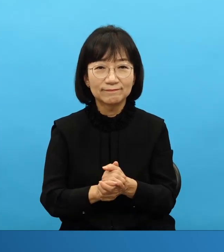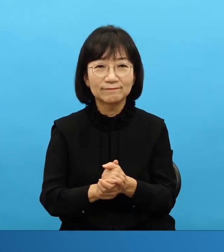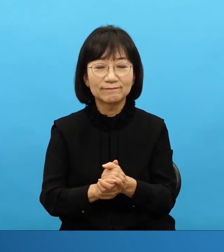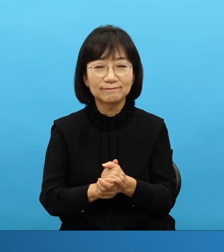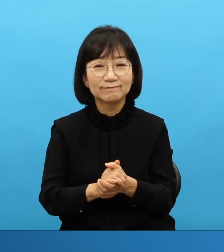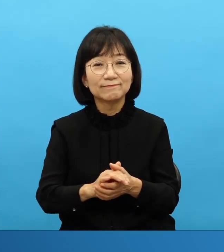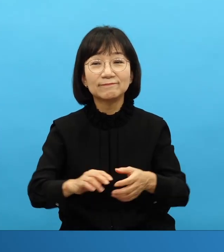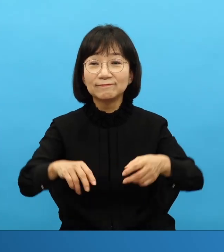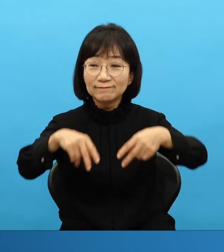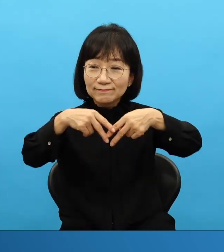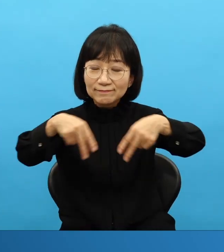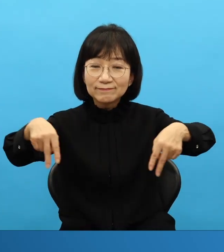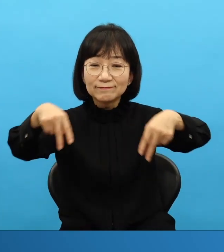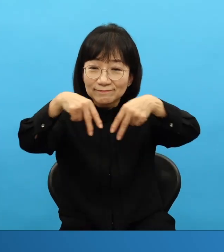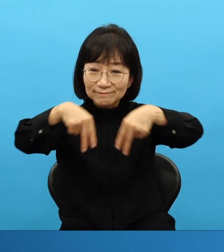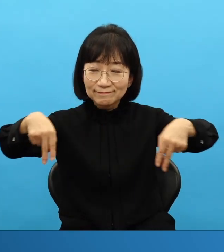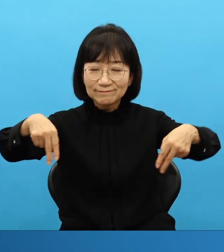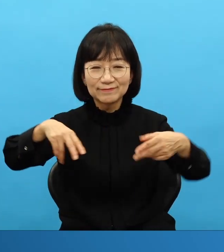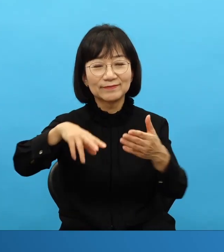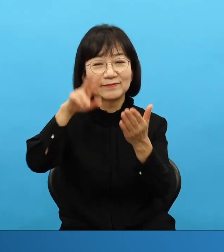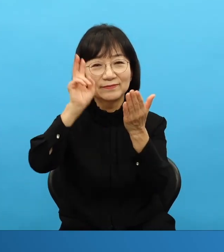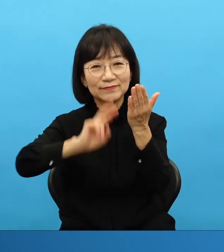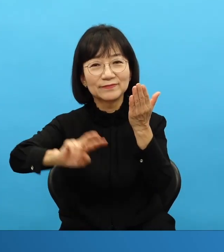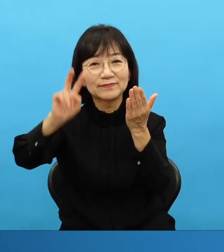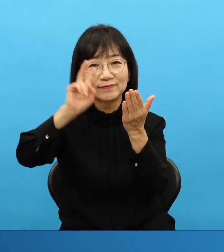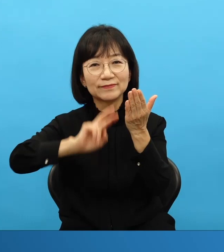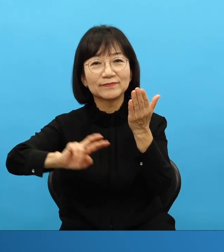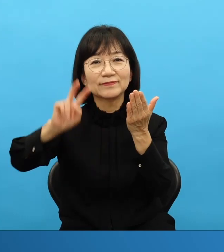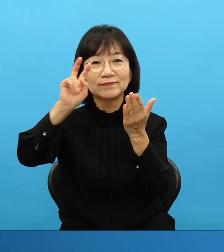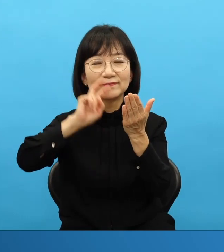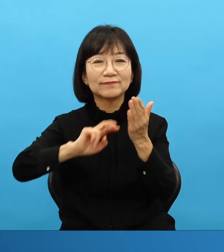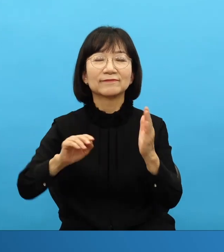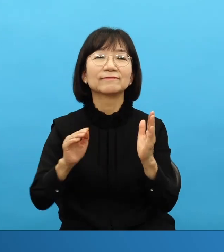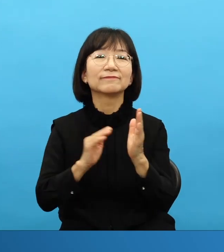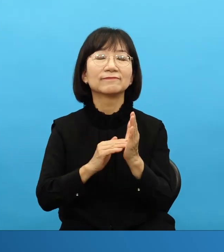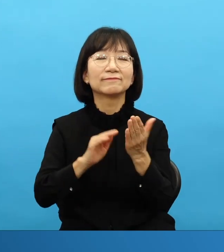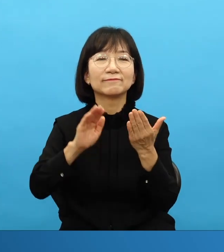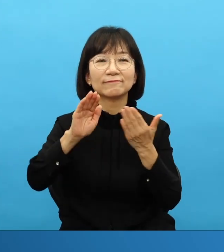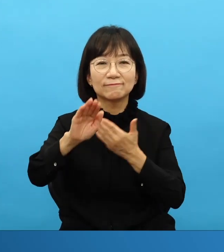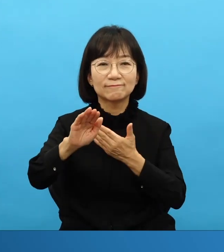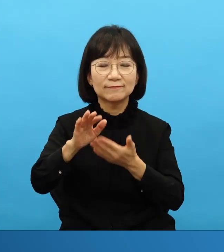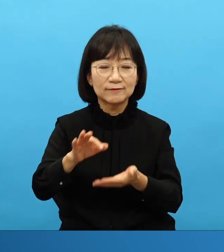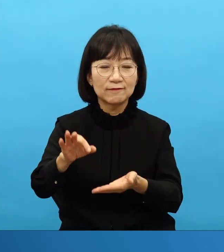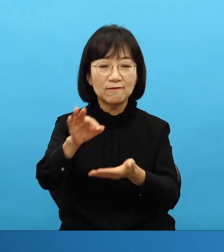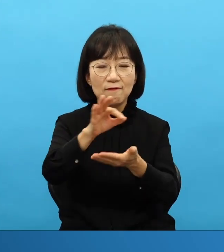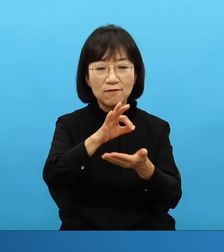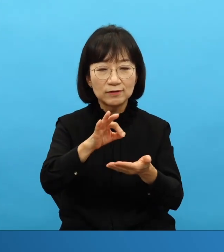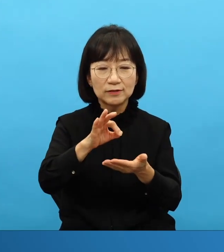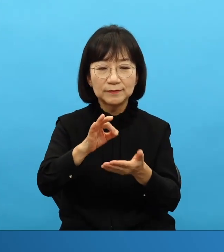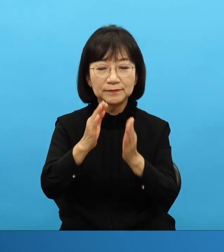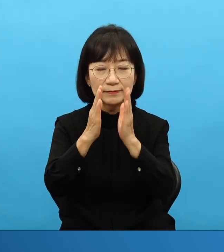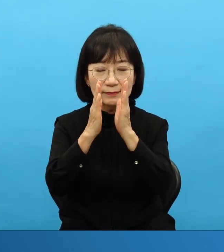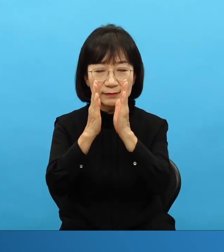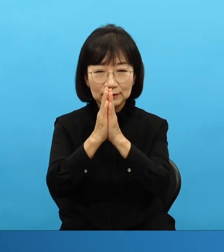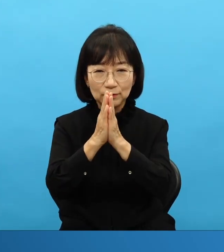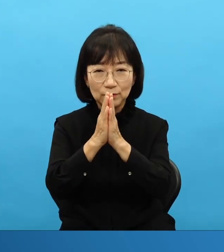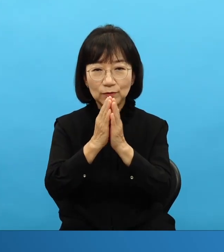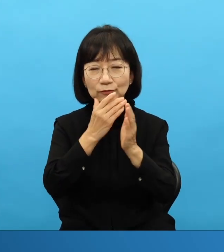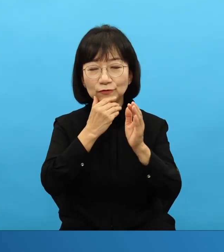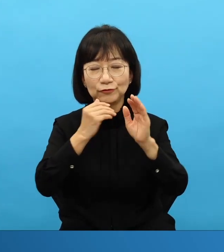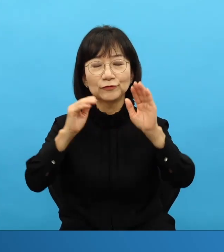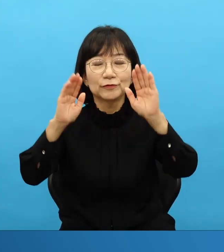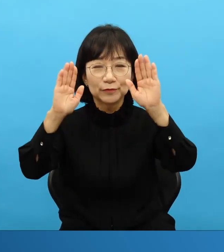다 같이 일어나셔서 렘넌트에 일어나라 찬양 드리신 후에 예물을 위해서 기도해 주시고 이승우 목사님